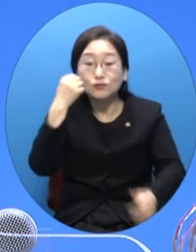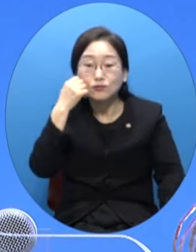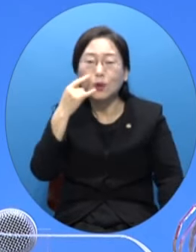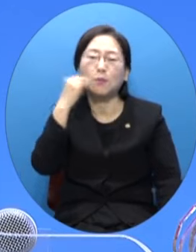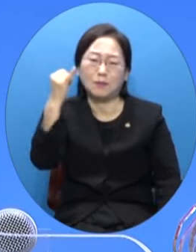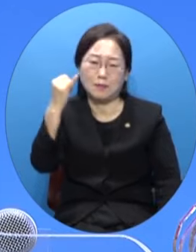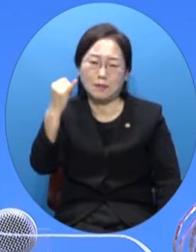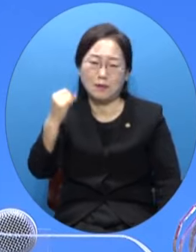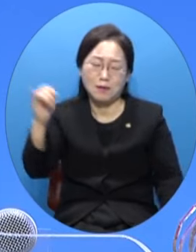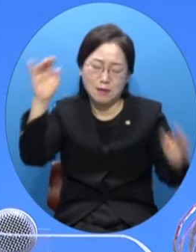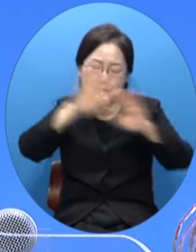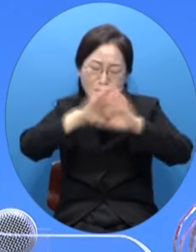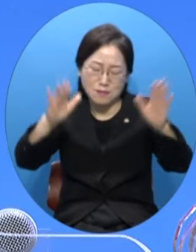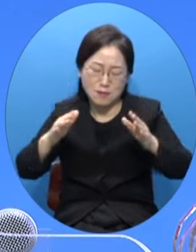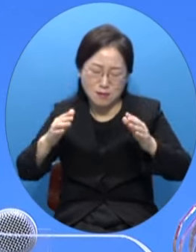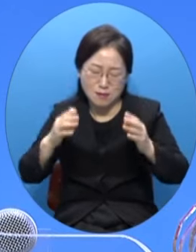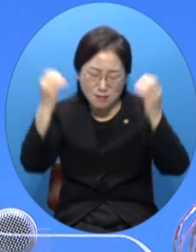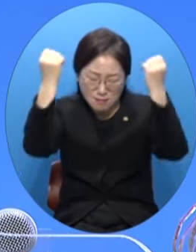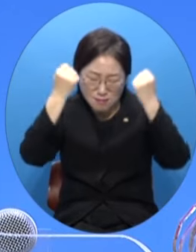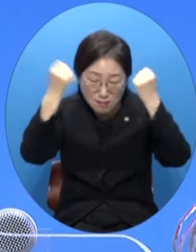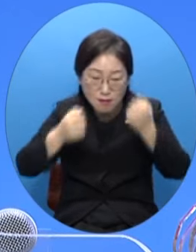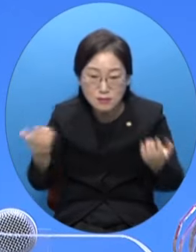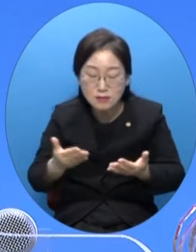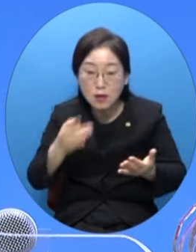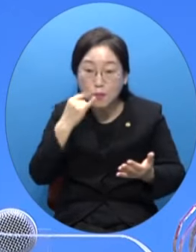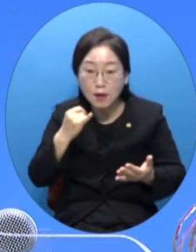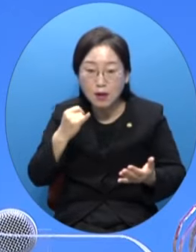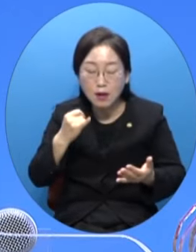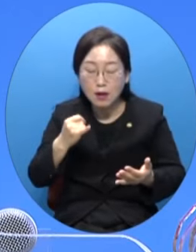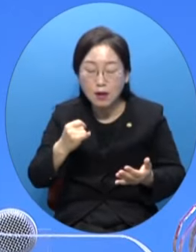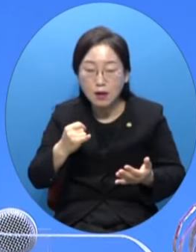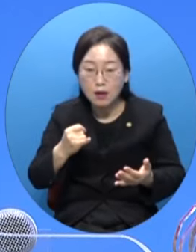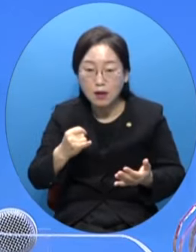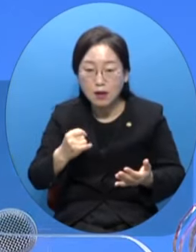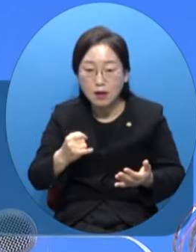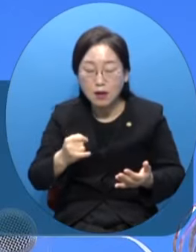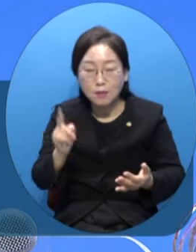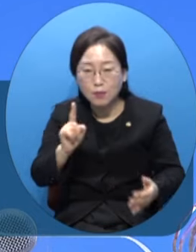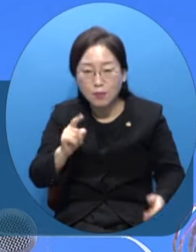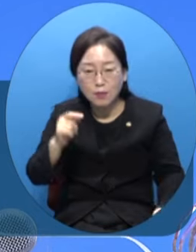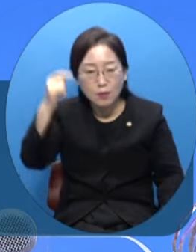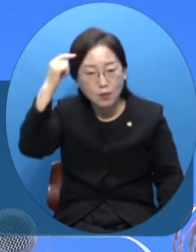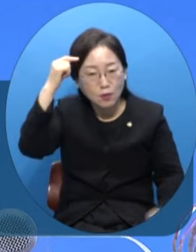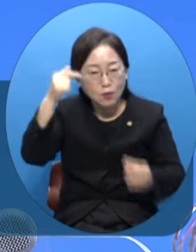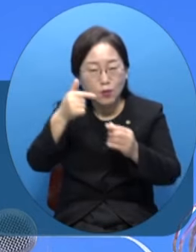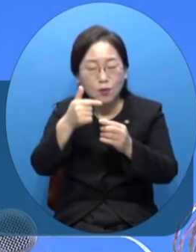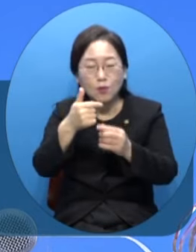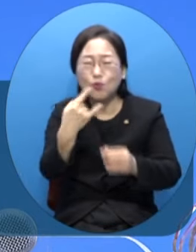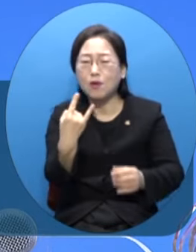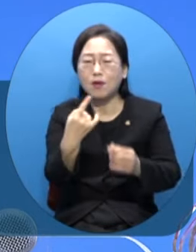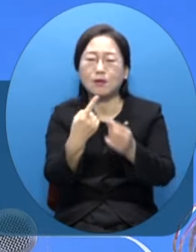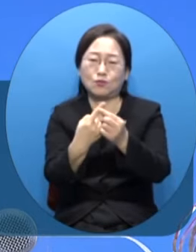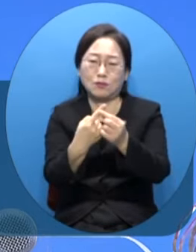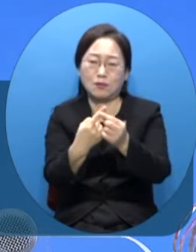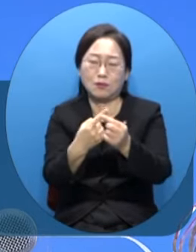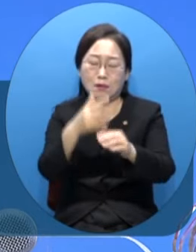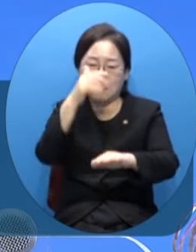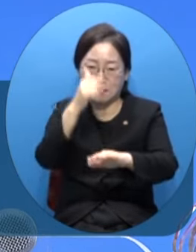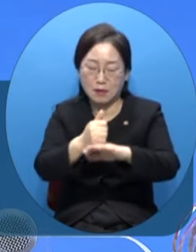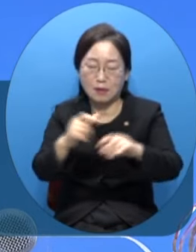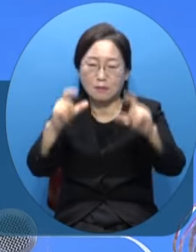밤과 낮을 아끼잡고 몸을 던져 일하던 어머니가 그만 뇌종양 말기 진단을 받고 또 돌아가십니다.